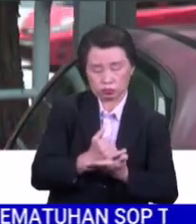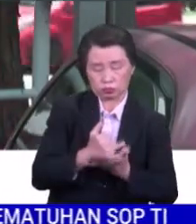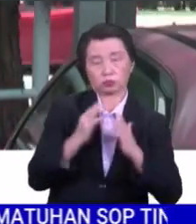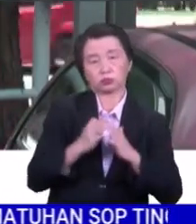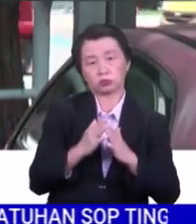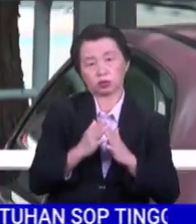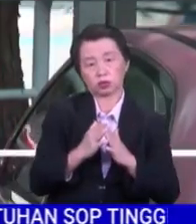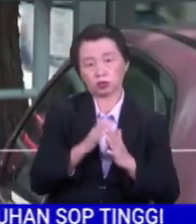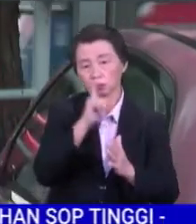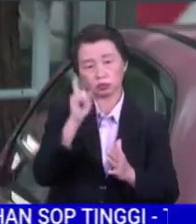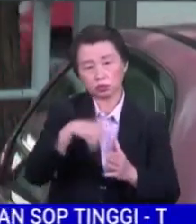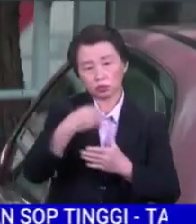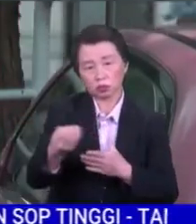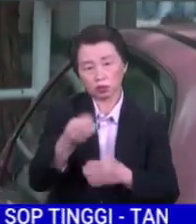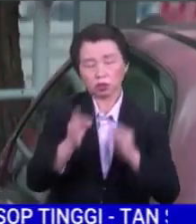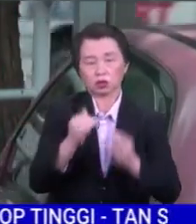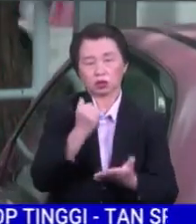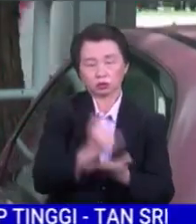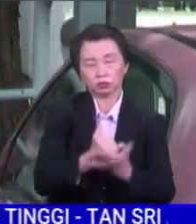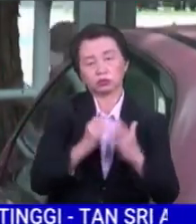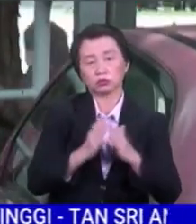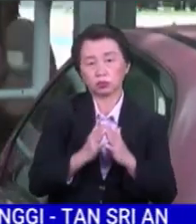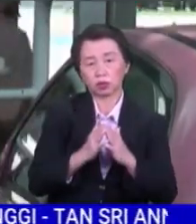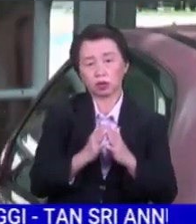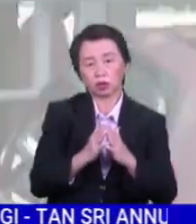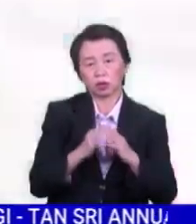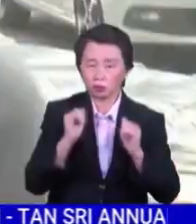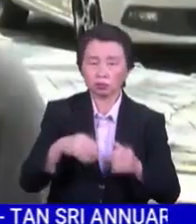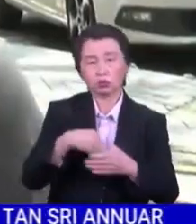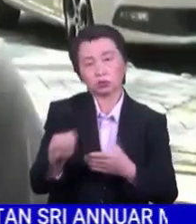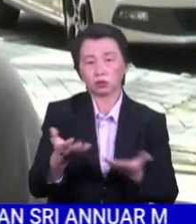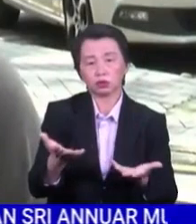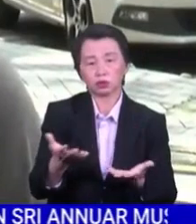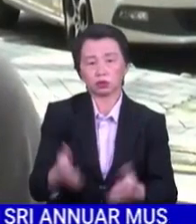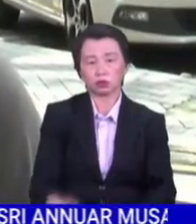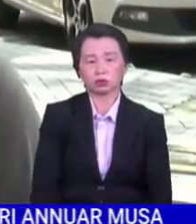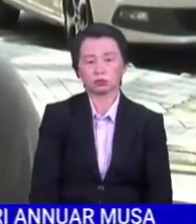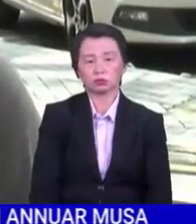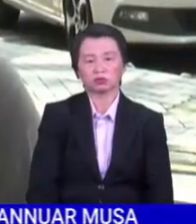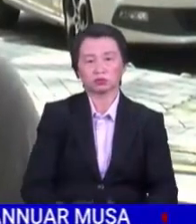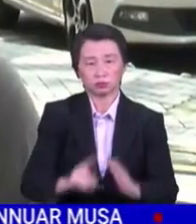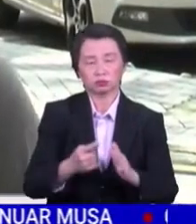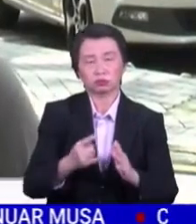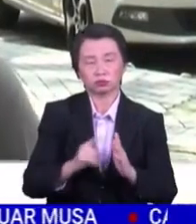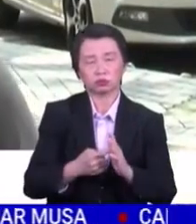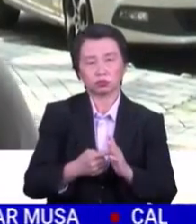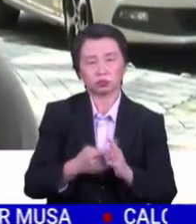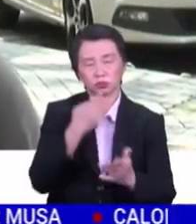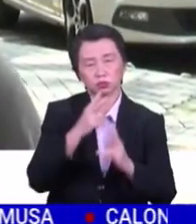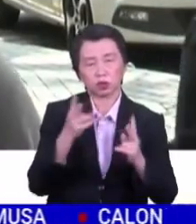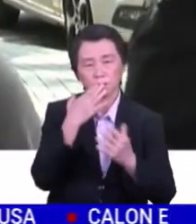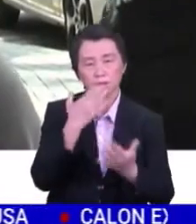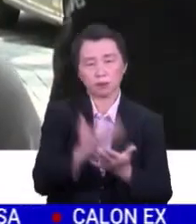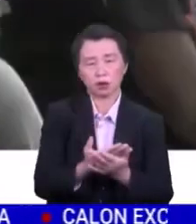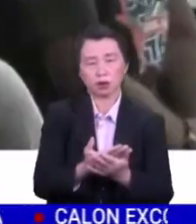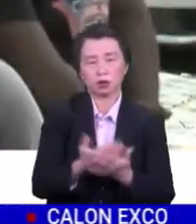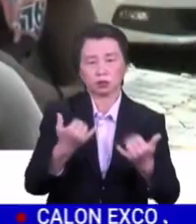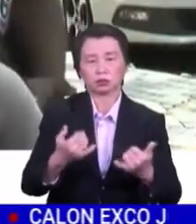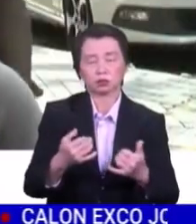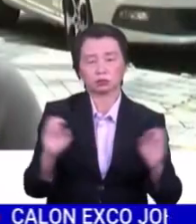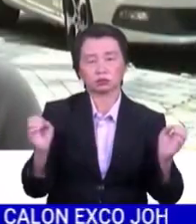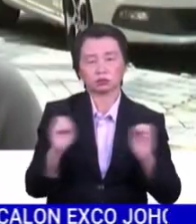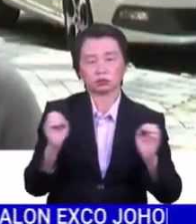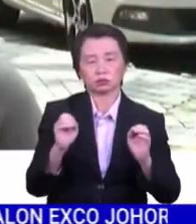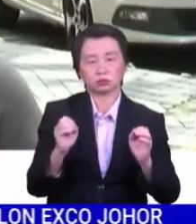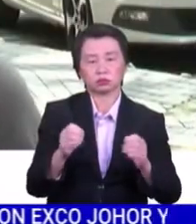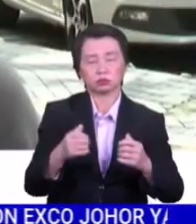payah keluar. Kalau duduk rumah, memang boleh keluarlah. Bagi yang memerlukan tu sangat-sangat baiklah. Lagi dengan kita pun dah dekat nak